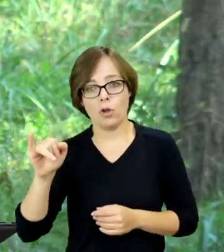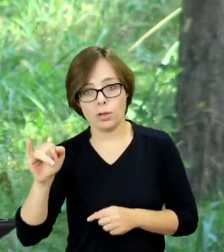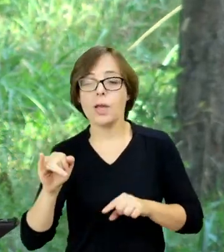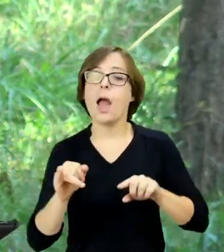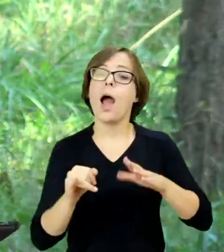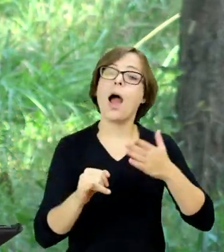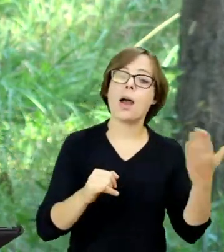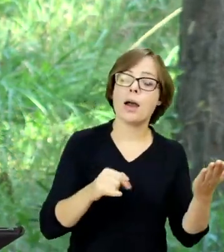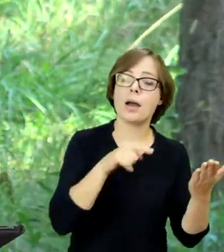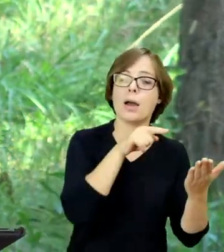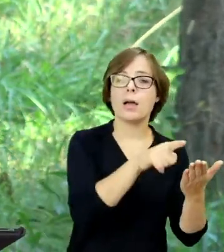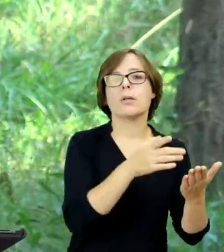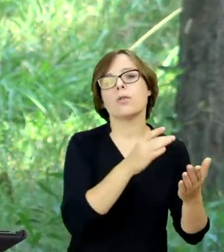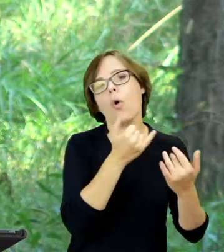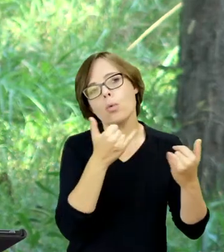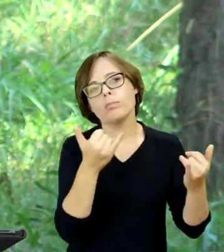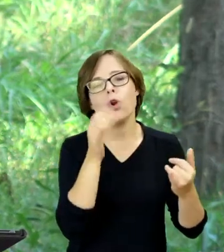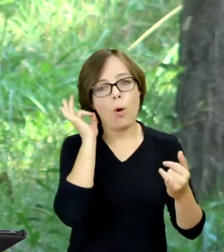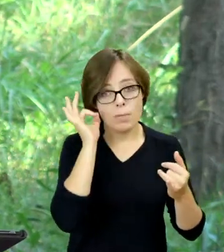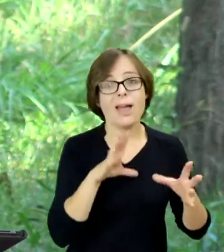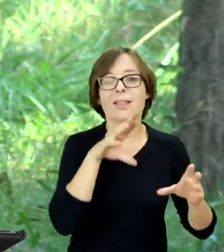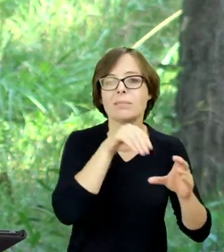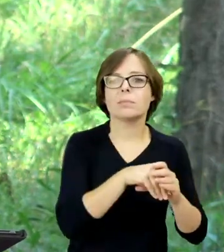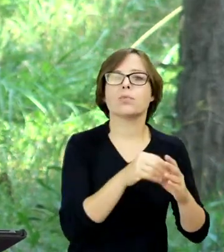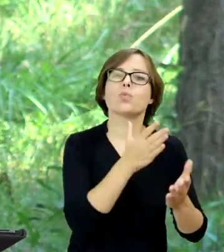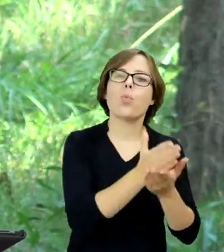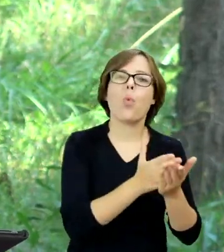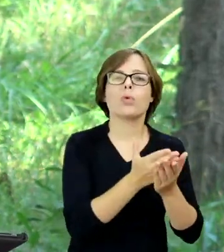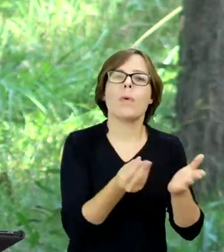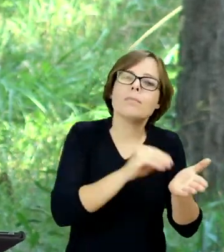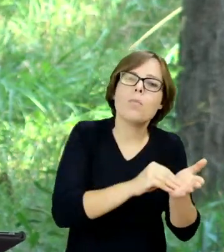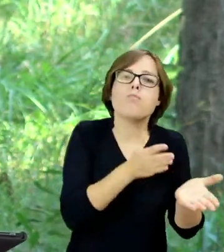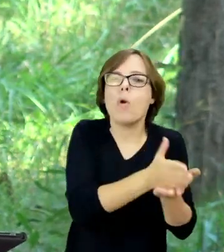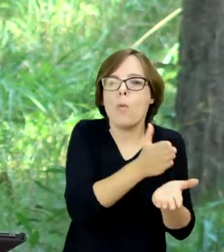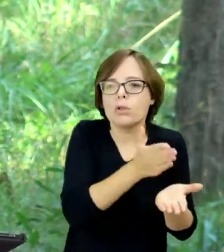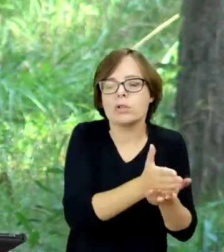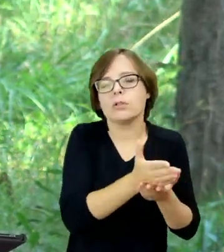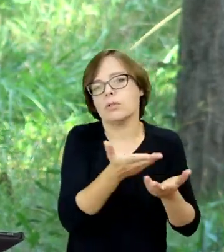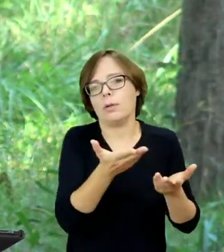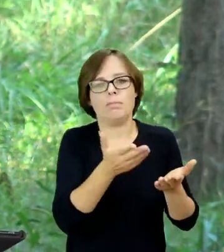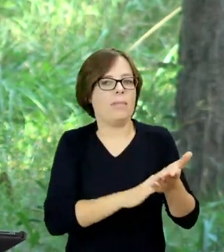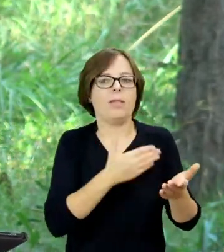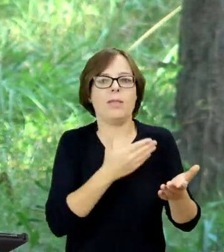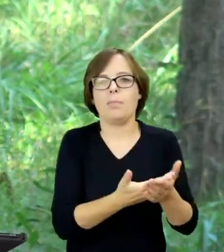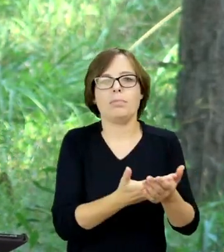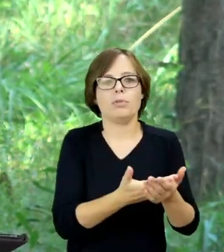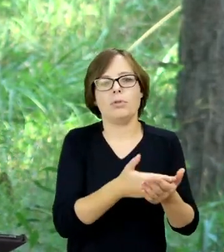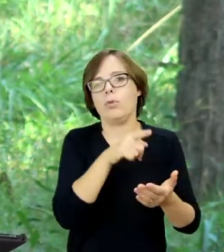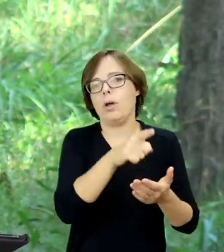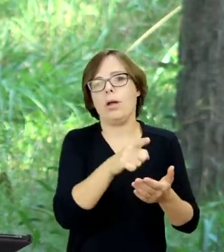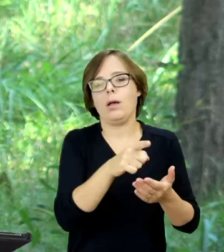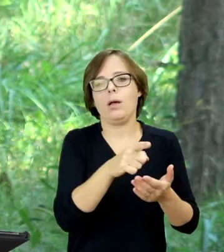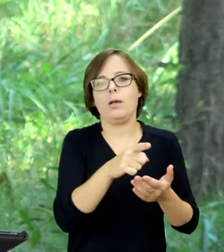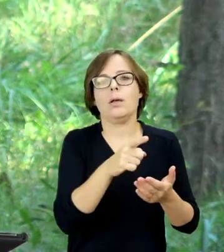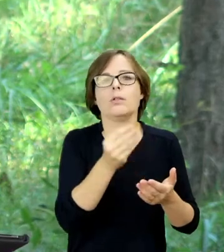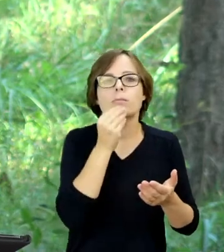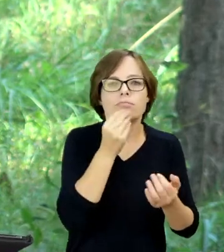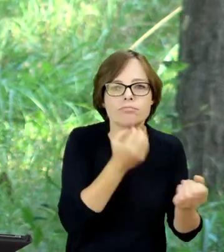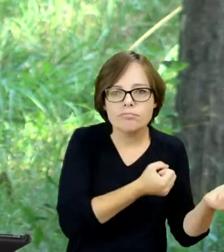pomocnicze, powiedzielibyśmy. Czyli właśnie frontowe